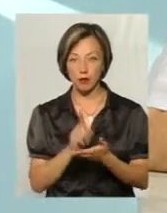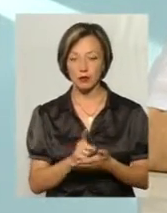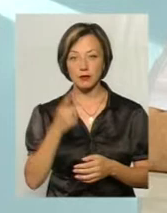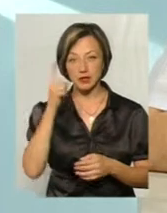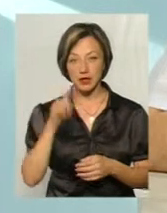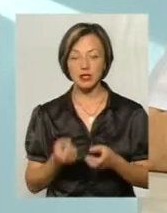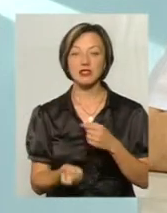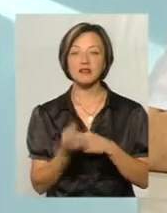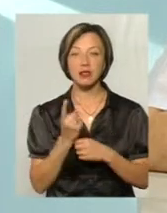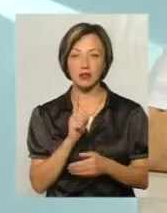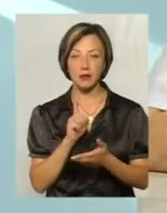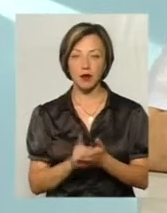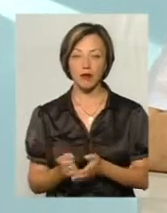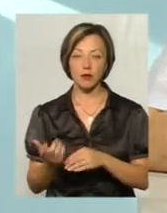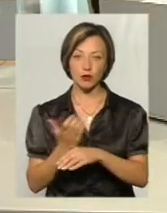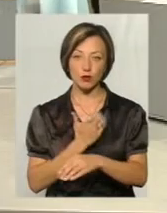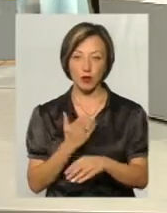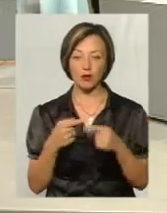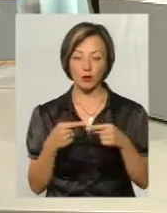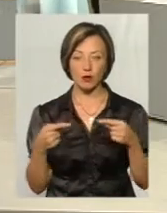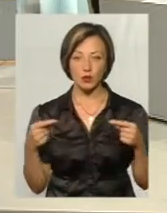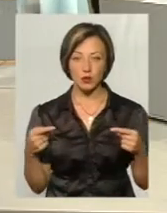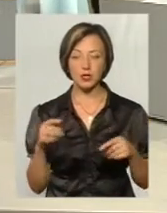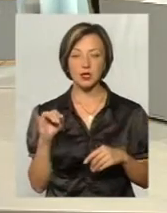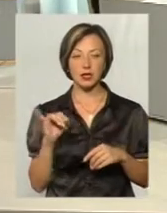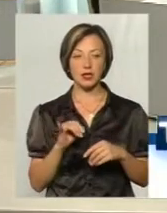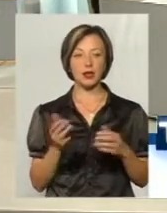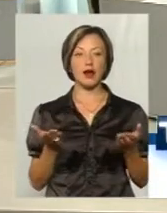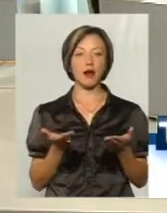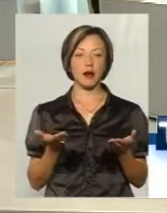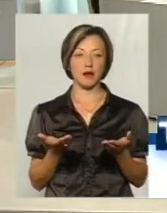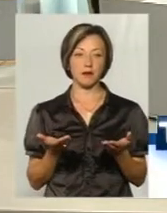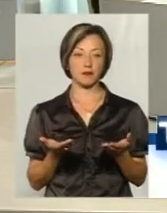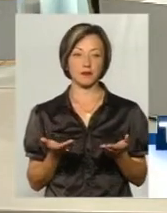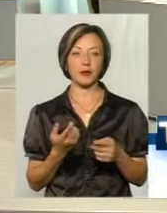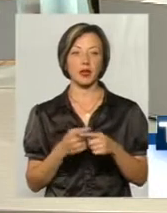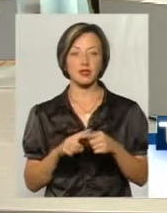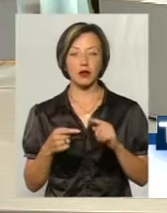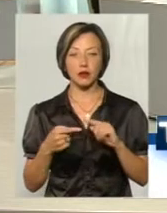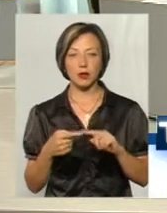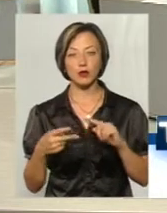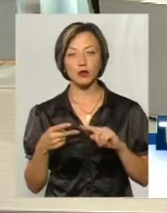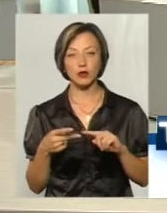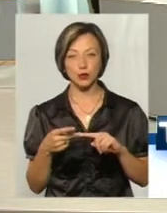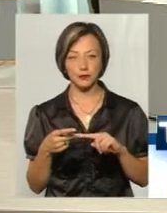мусить знати, звідки має поступати продукція і яка продукція. Це одне. По-друге,